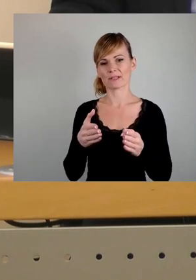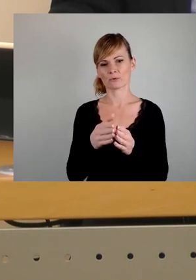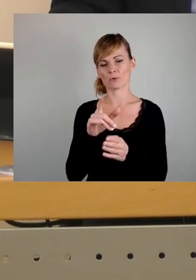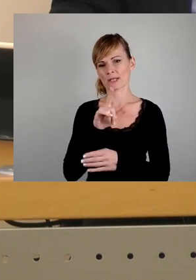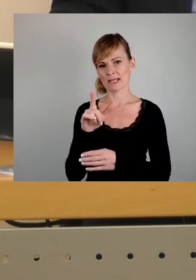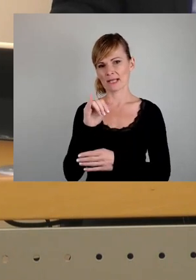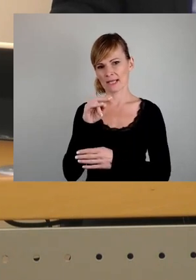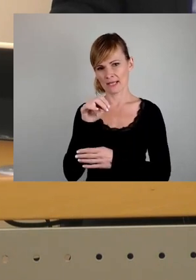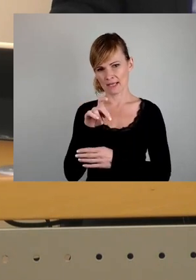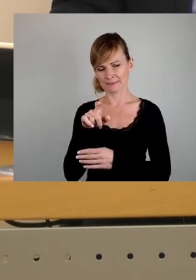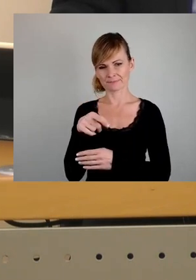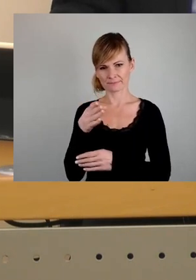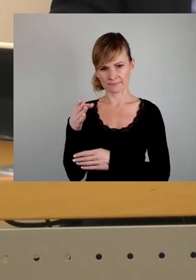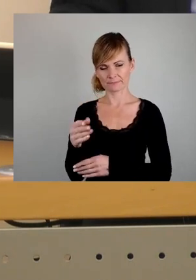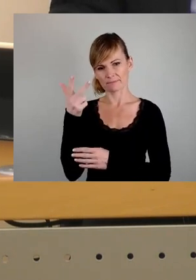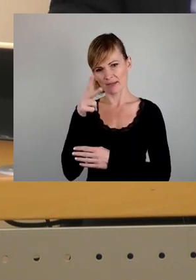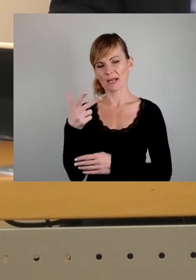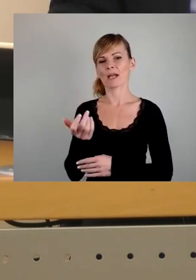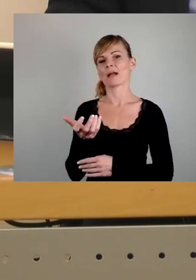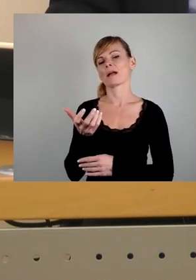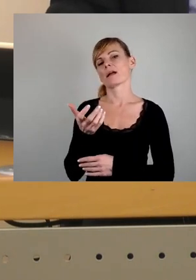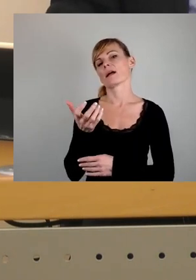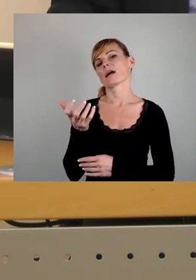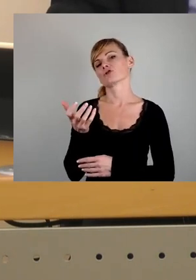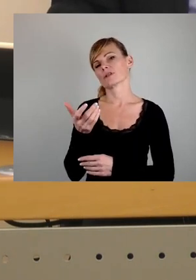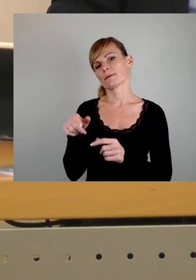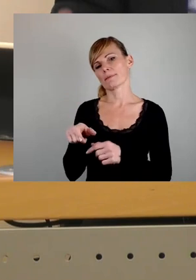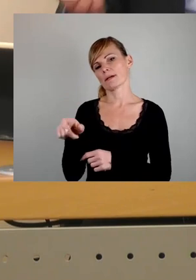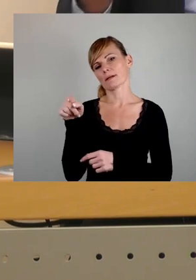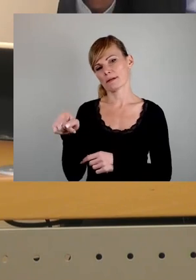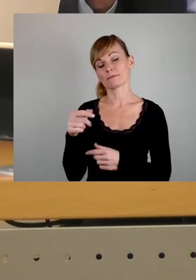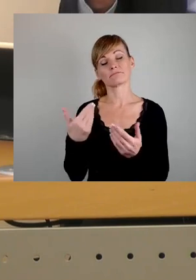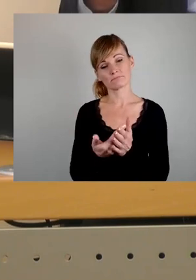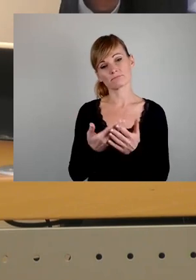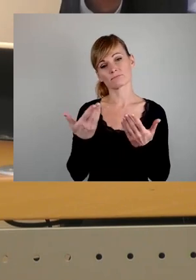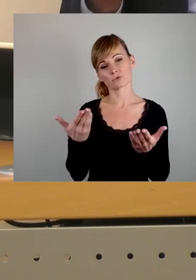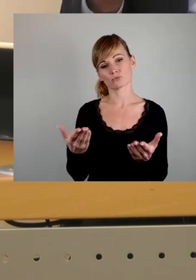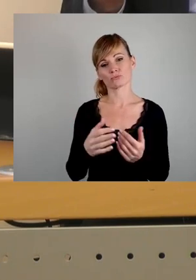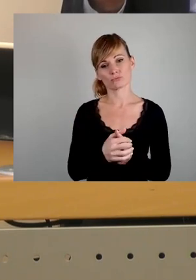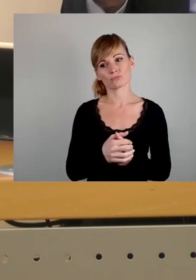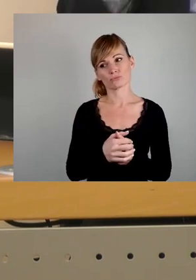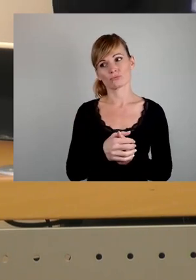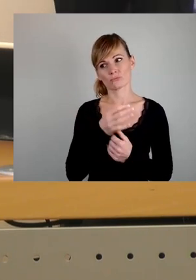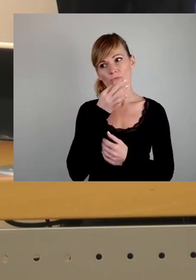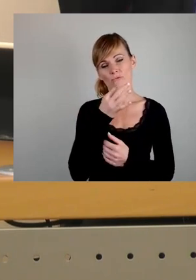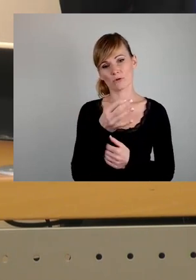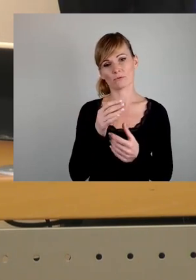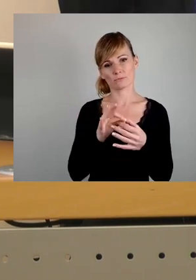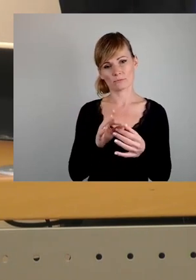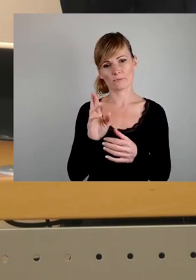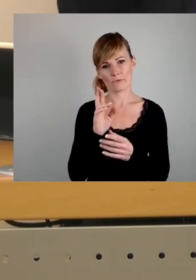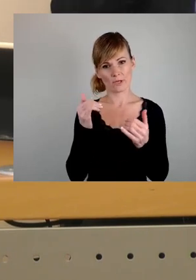von Herrn Aschenbach. Und insofern fragen, wer jetzt